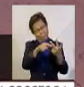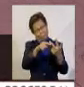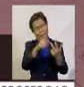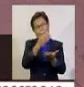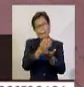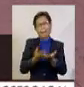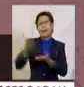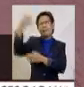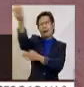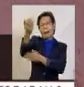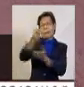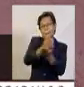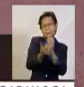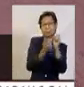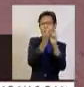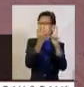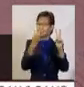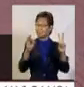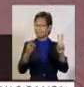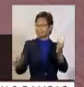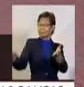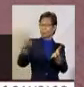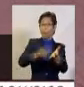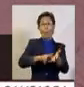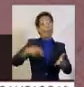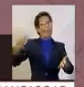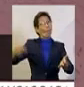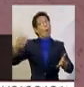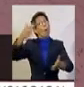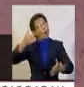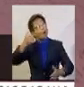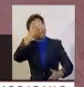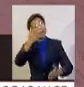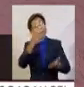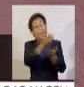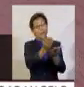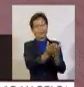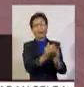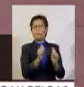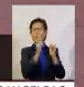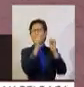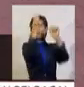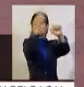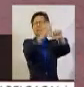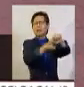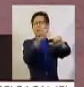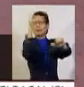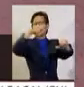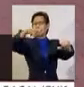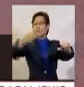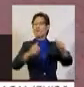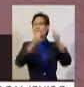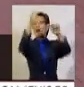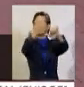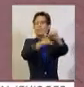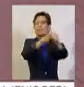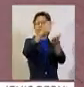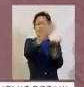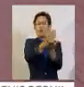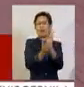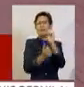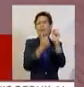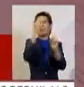pembentangan belanjawan 2019 mencatat sejarah kerana ia belanjawan pertama Kerajaan Pakatan Harapan